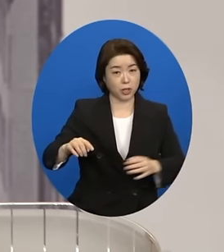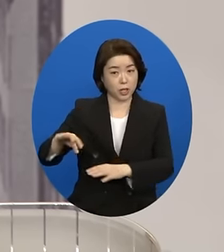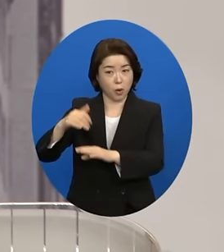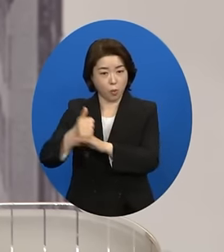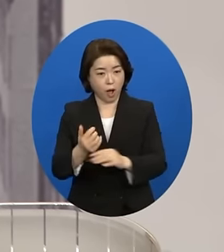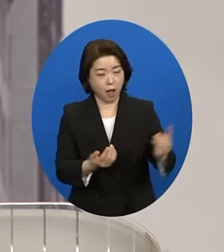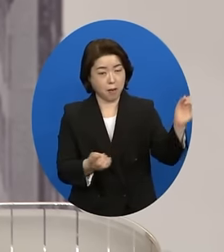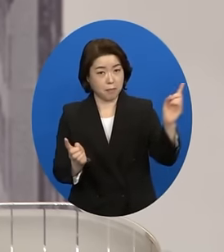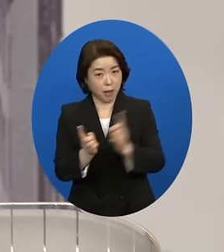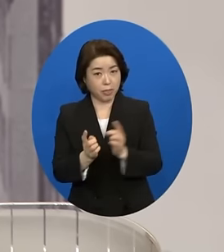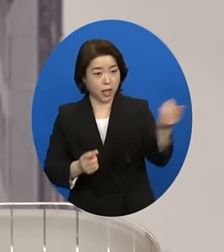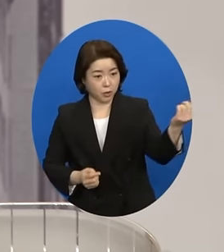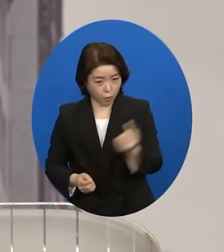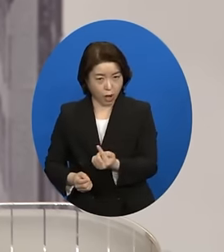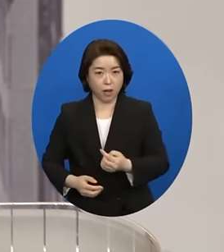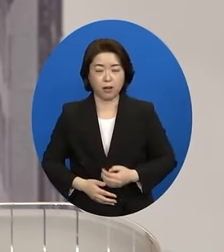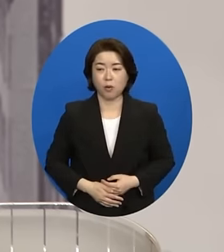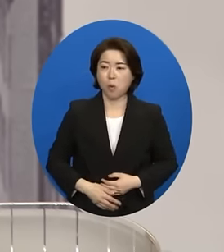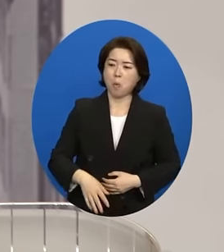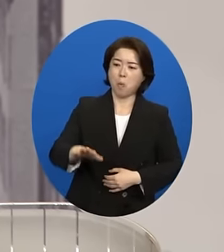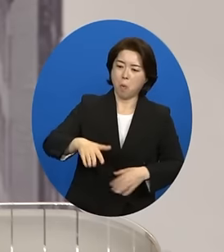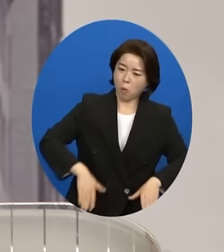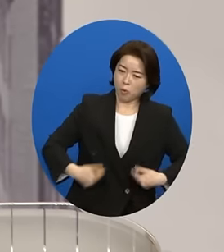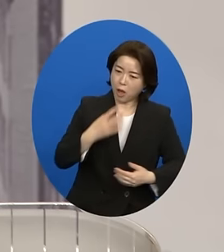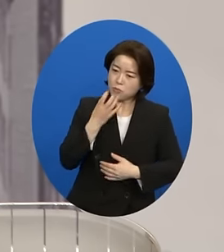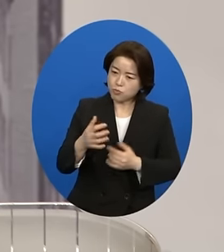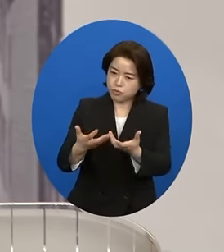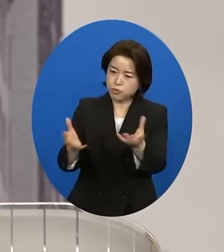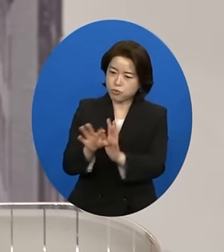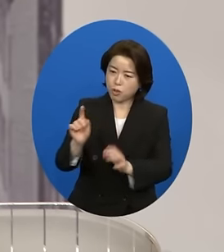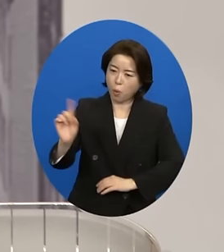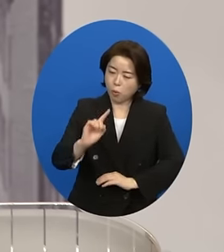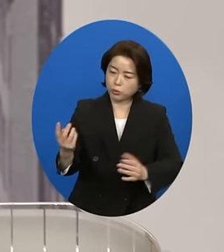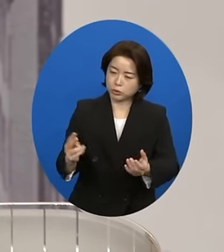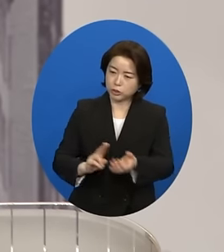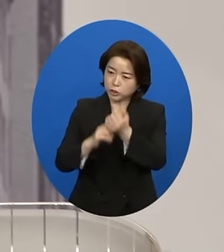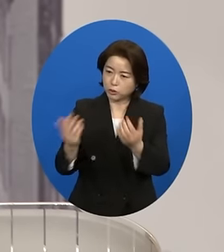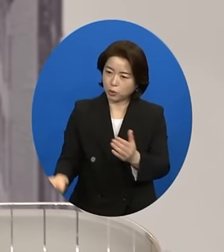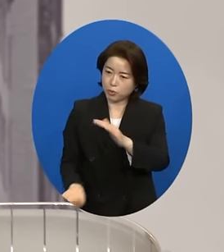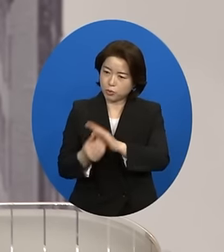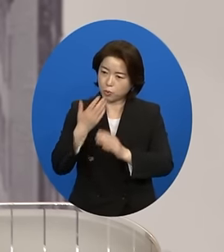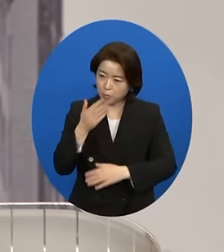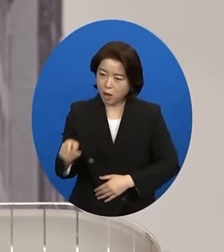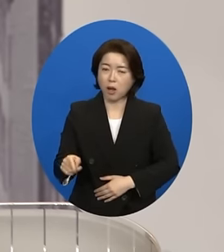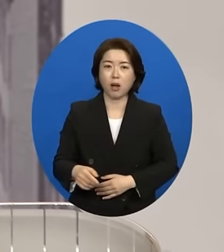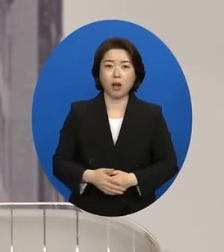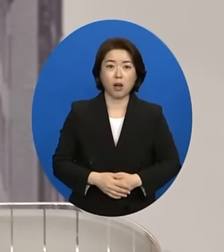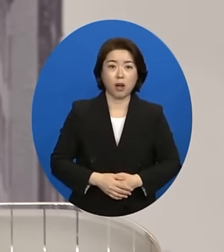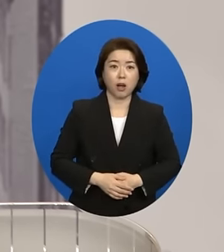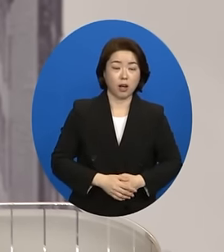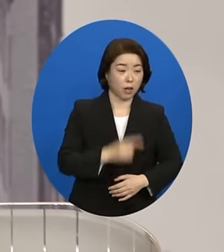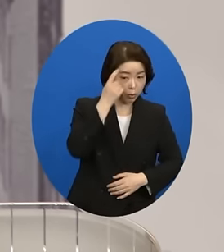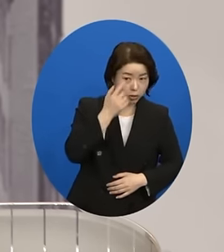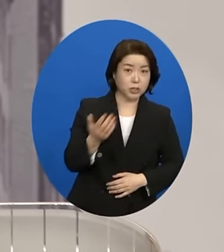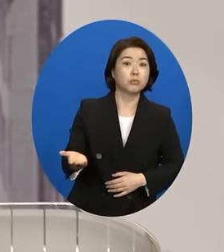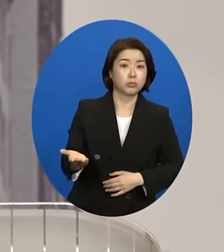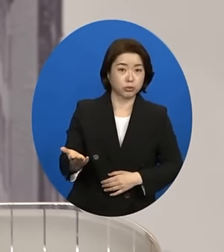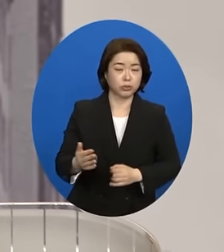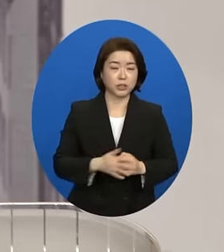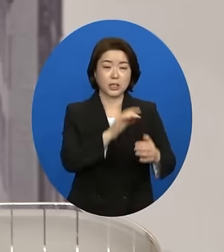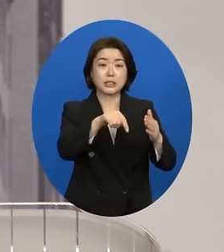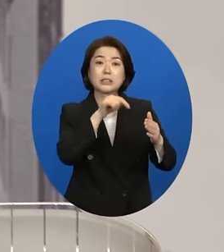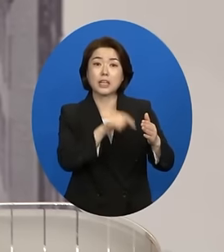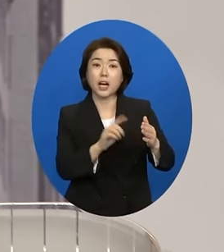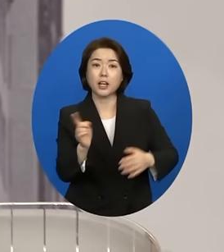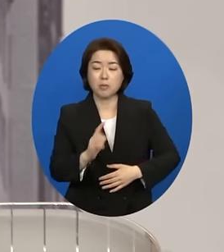이런 얘기를 하는 거예요. 와, 이 남유다 어떻게 이런 기적을 이룰 수 있었습니까? 질문인데 그 안에 뭐가